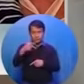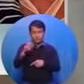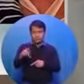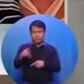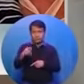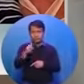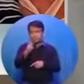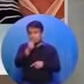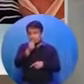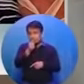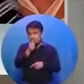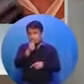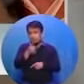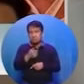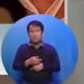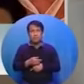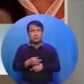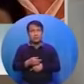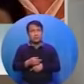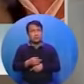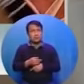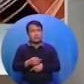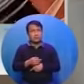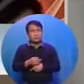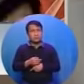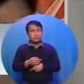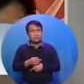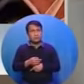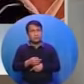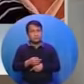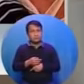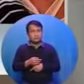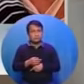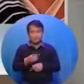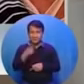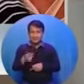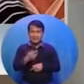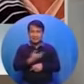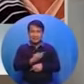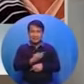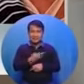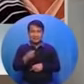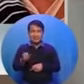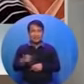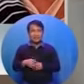Confidential. Pakilaksan yung video. Ako, kinakabahan din ako eh.